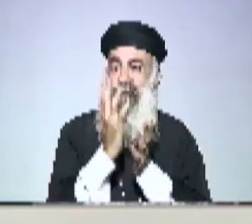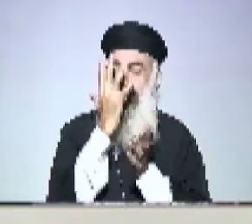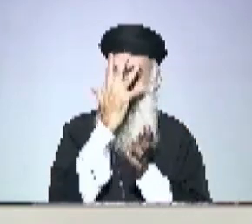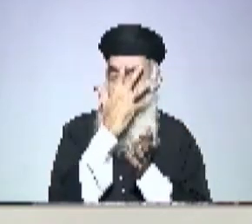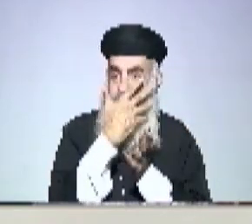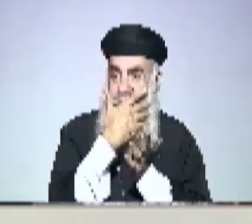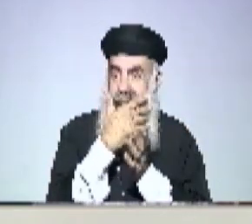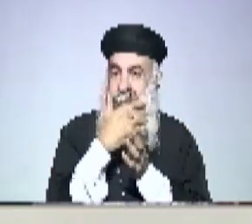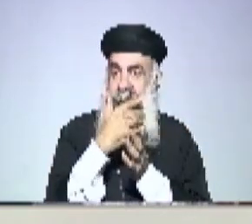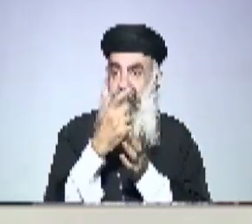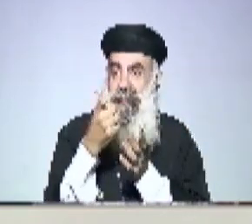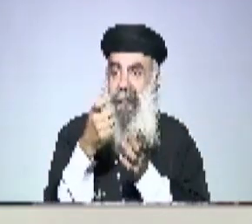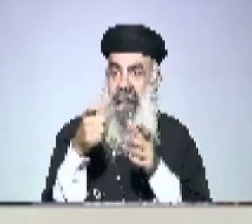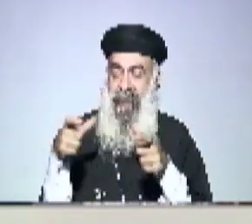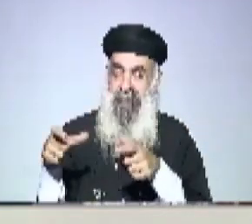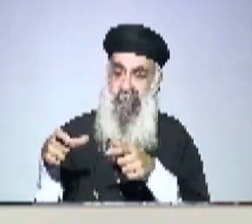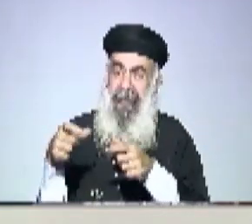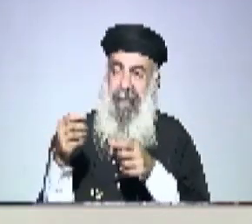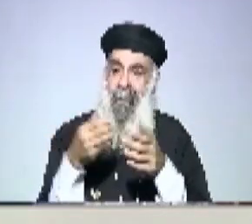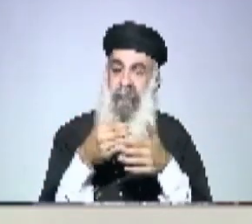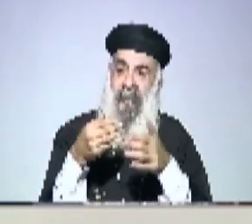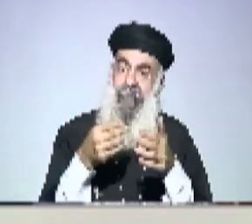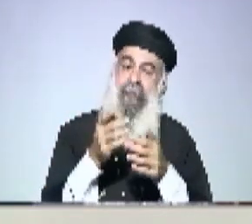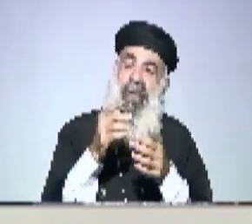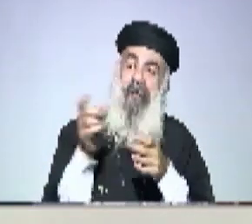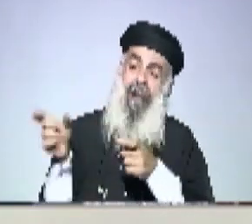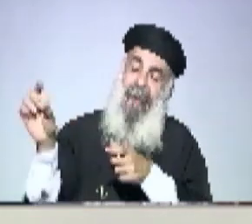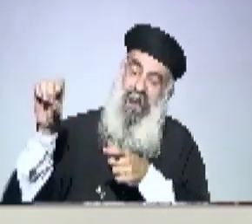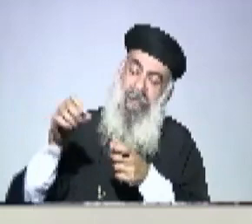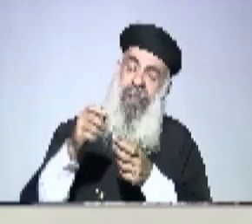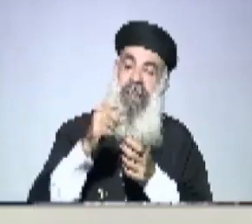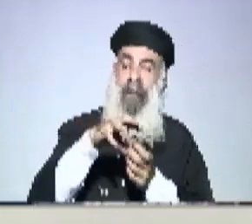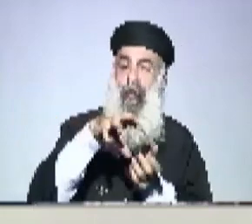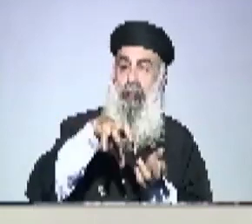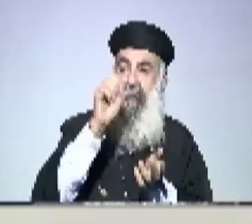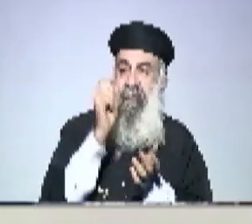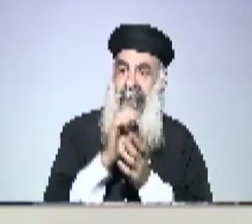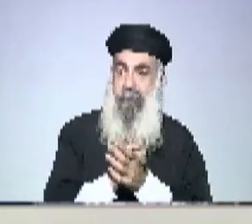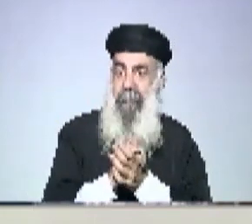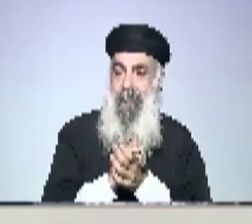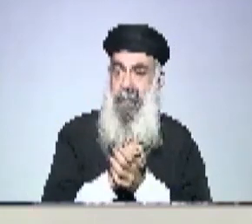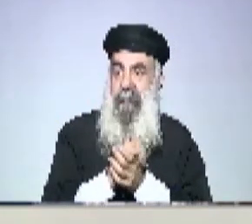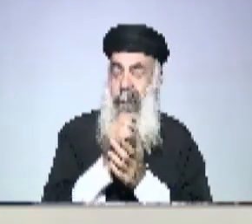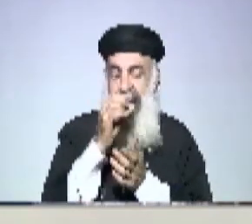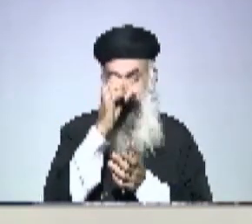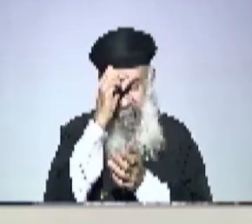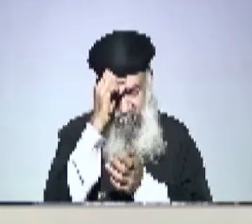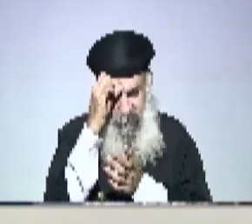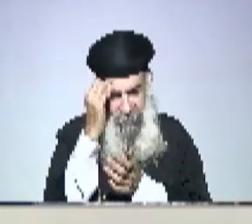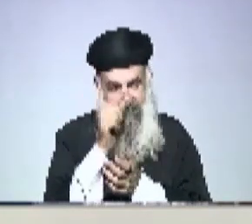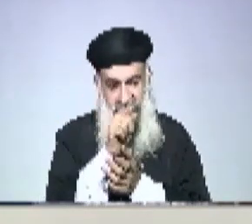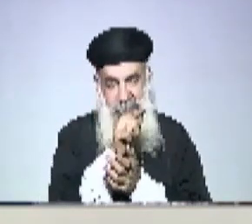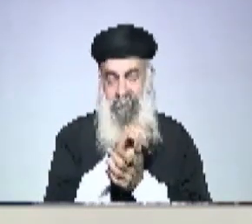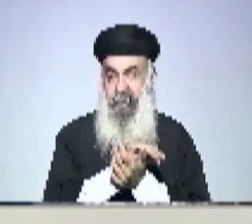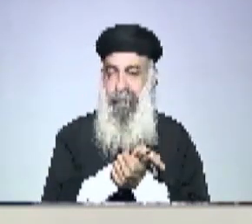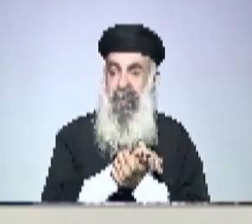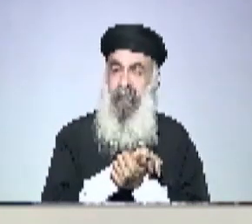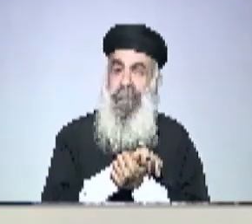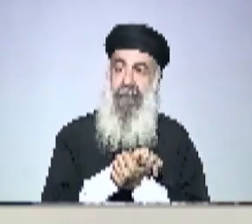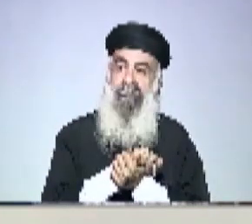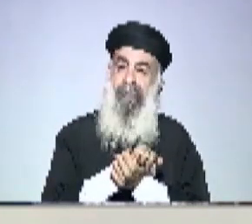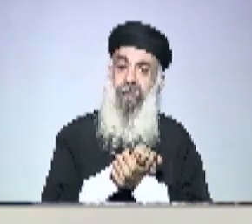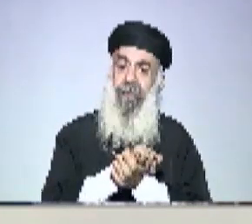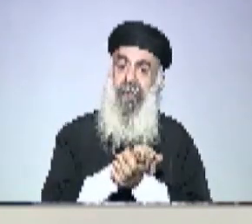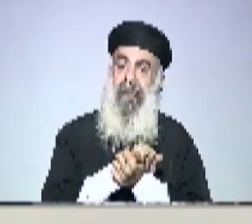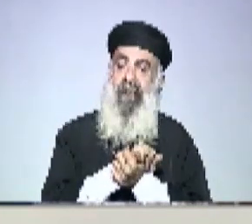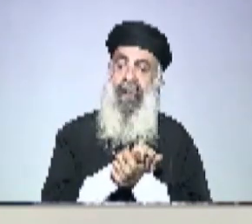قسط الذهبي بالعذر وكيله المن بمخلص يعني ده الرمز كله المن رمز